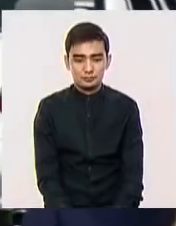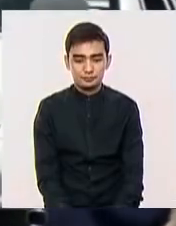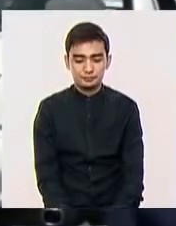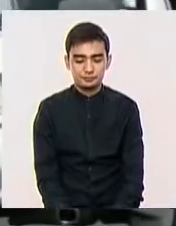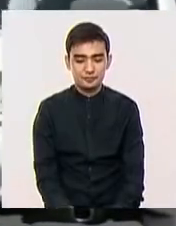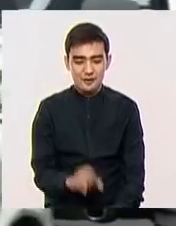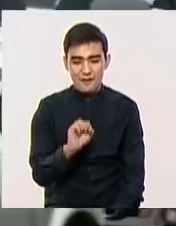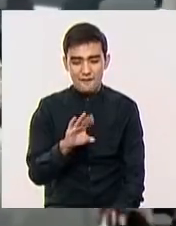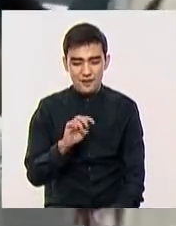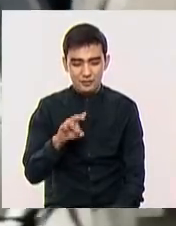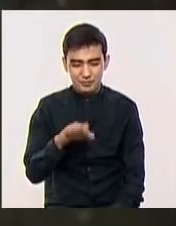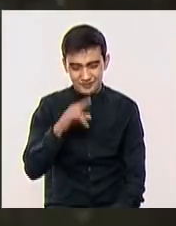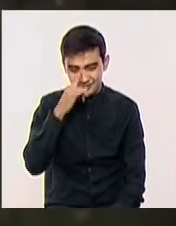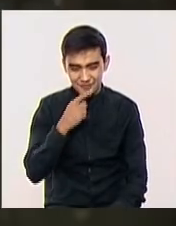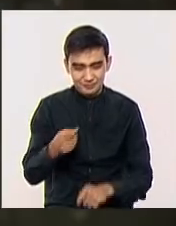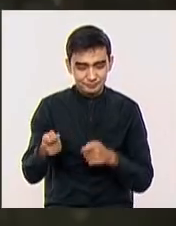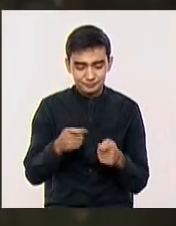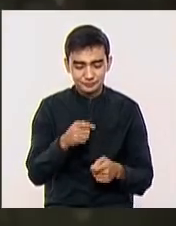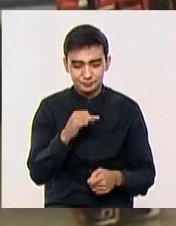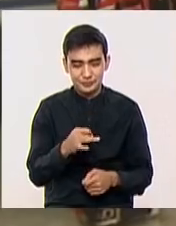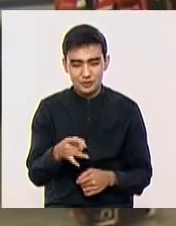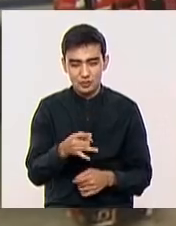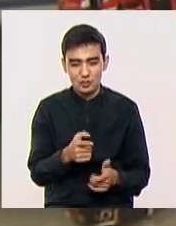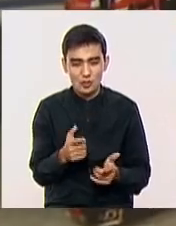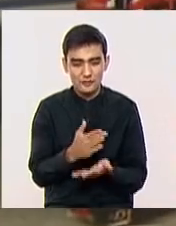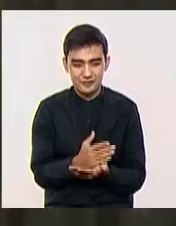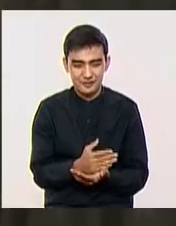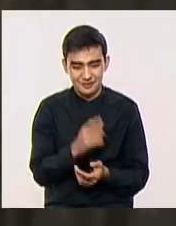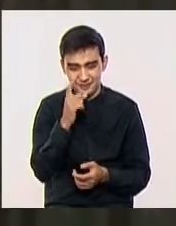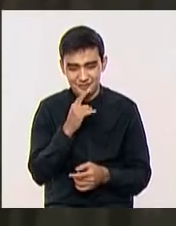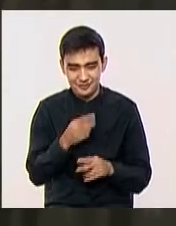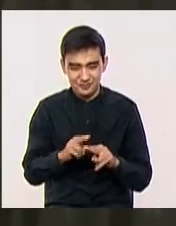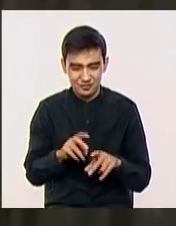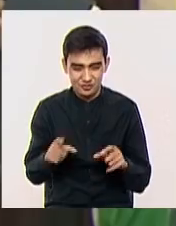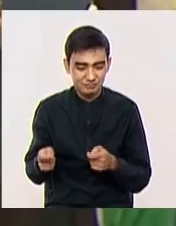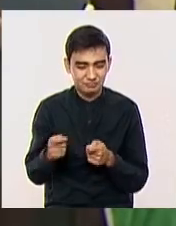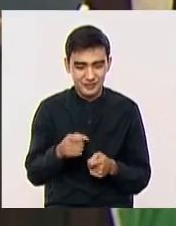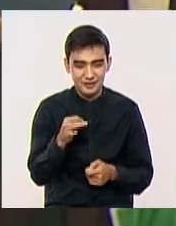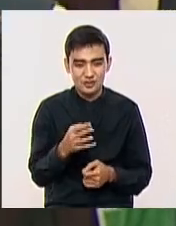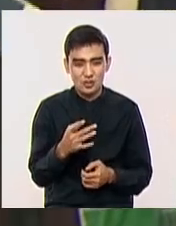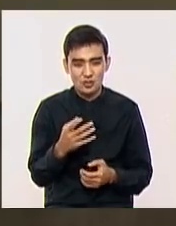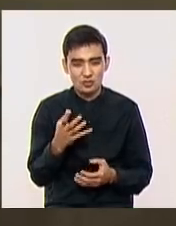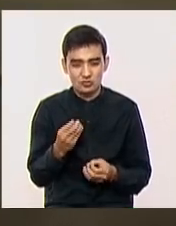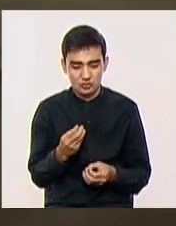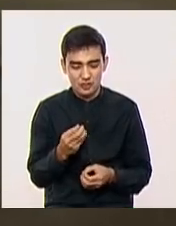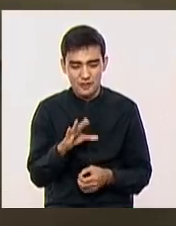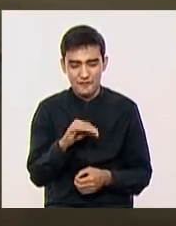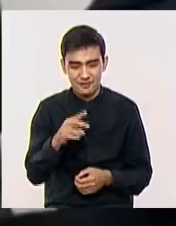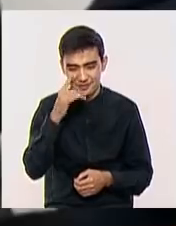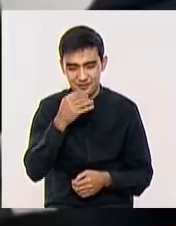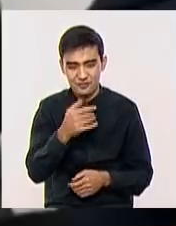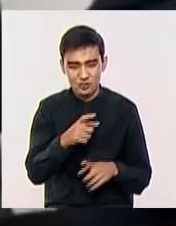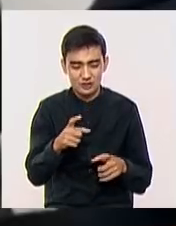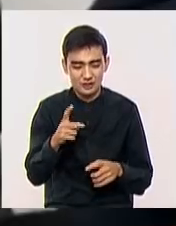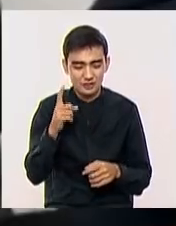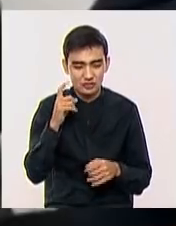Из Афганистана в Казахстан. В регионах готовятся принять кандасов. На что еще, кроме подъемных, могут рассчитывать афганские казахи?